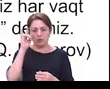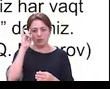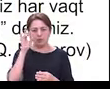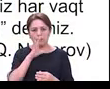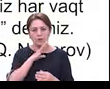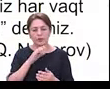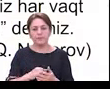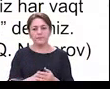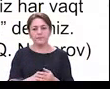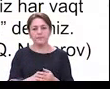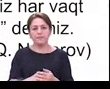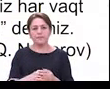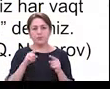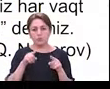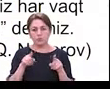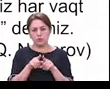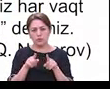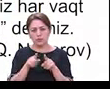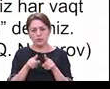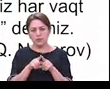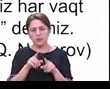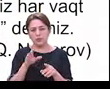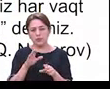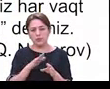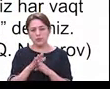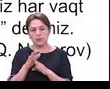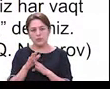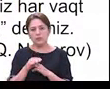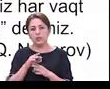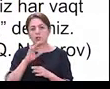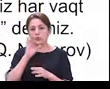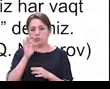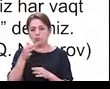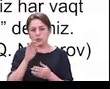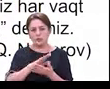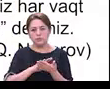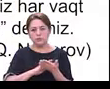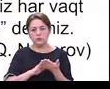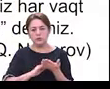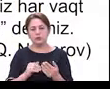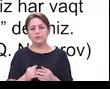kerak edi. Uni xuddi shunday qilib to'g'rilab olamiz.